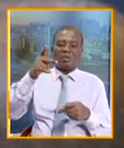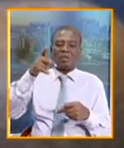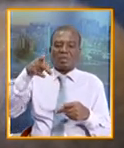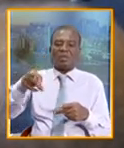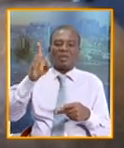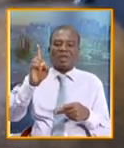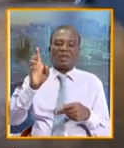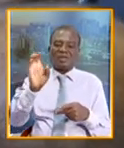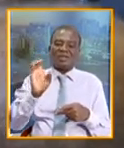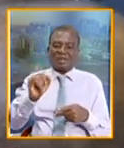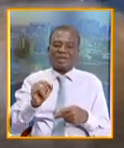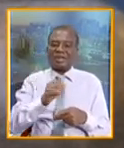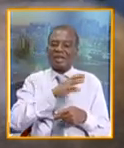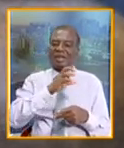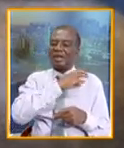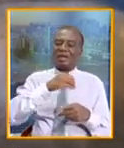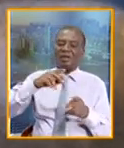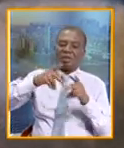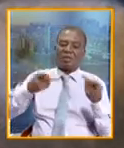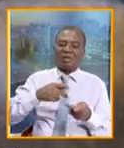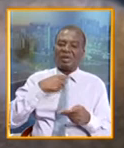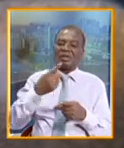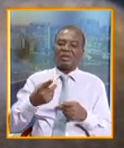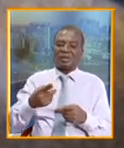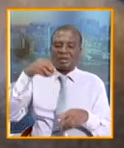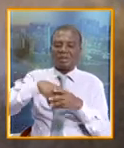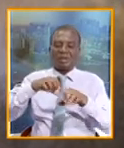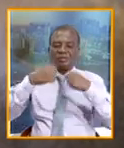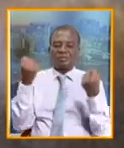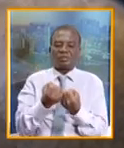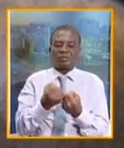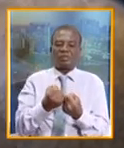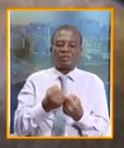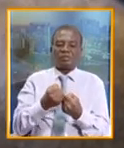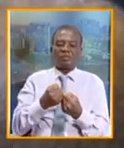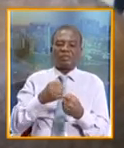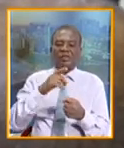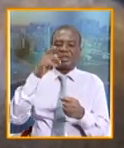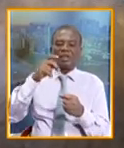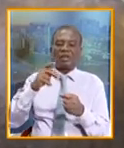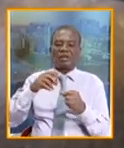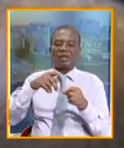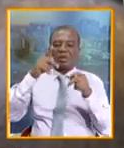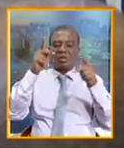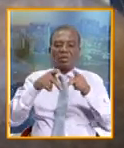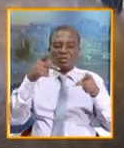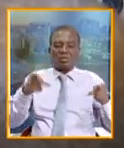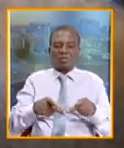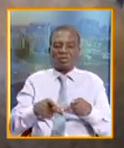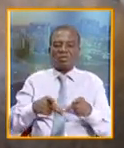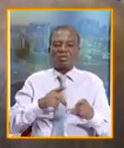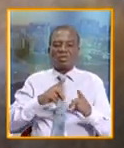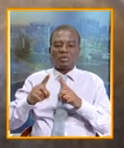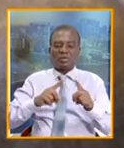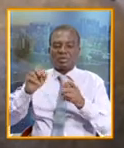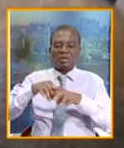qui leur sont personnelles, mais leurs positions ont été exprimées donc, dans la salle. Et donc les positions étant exprimées dans la salle, elles ont été donc